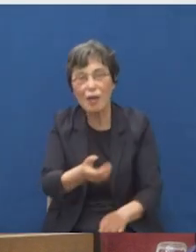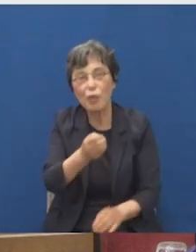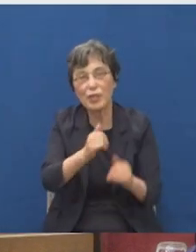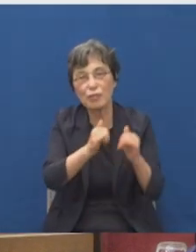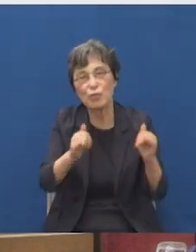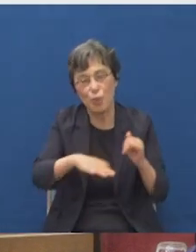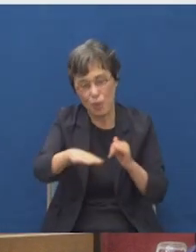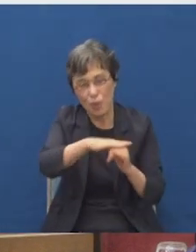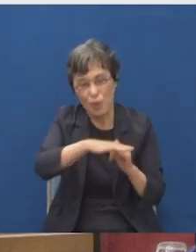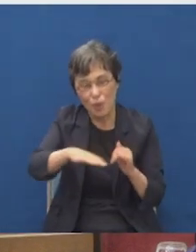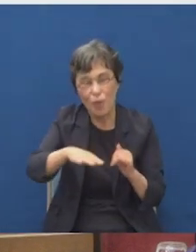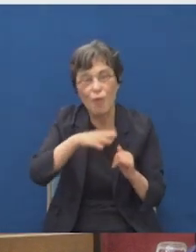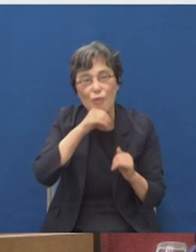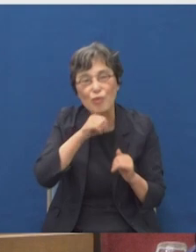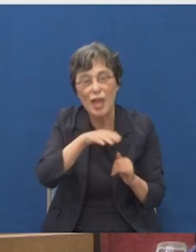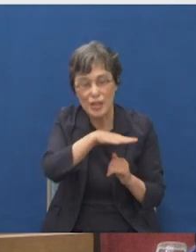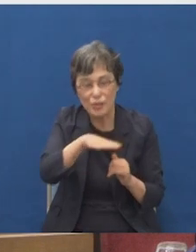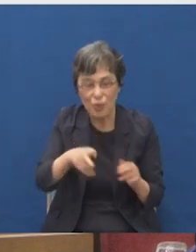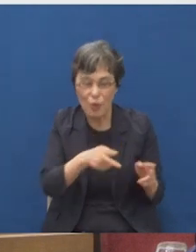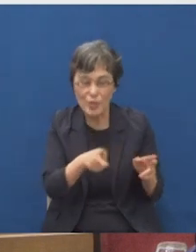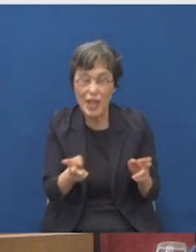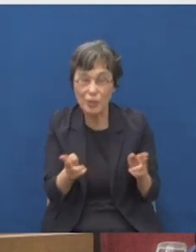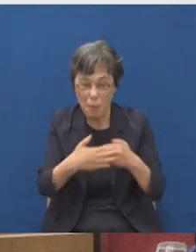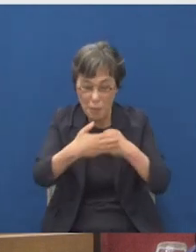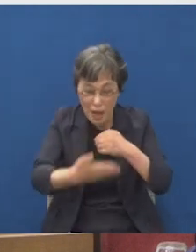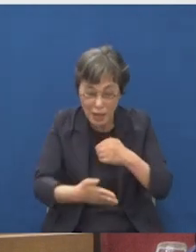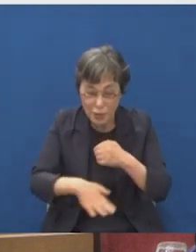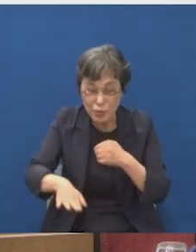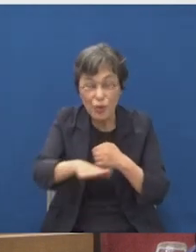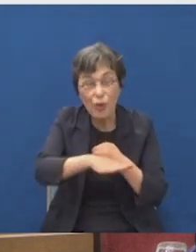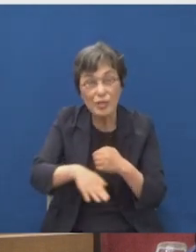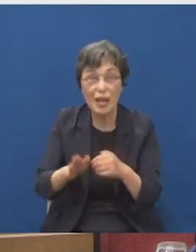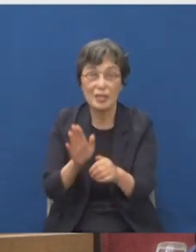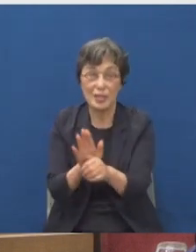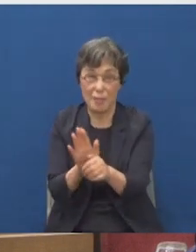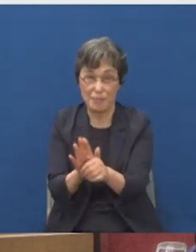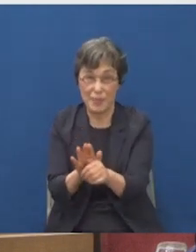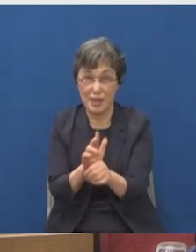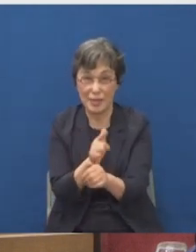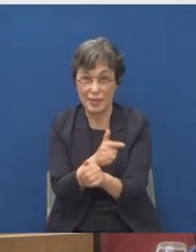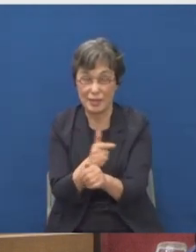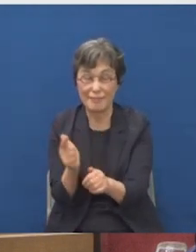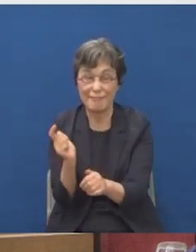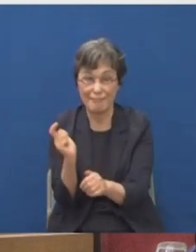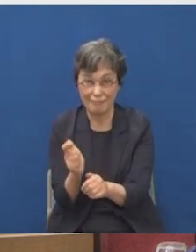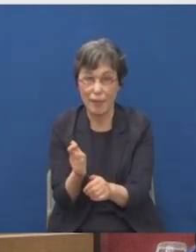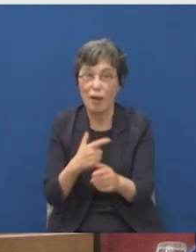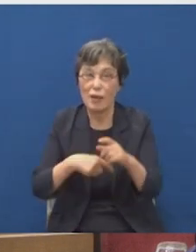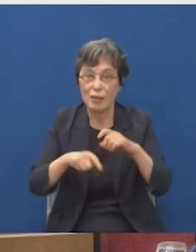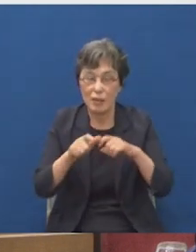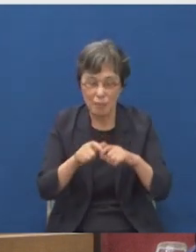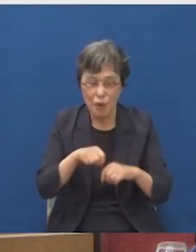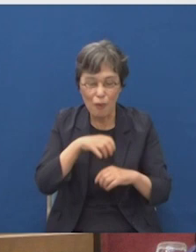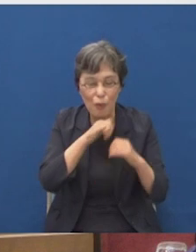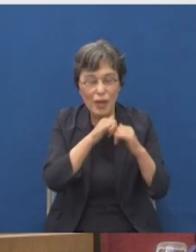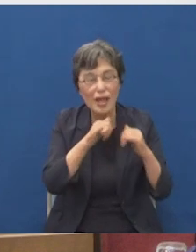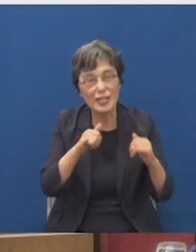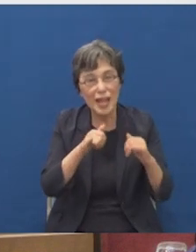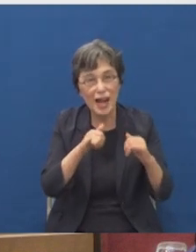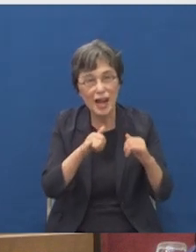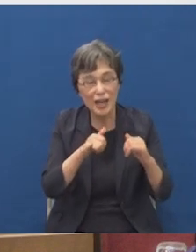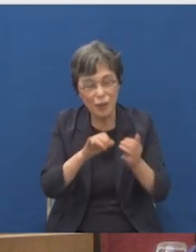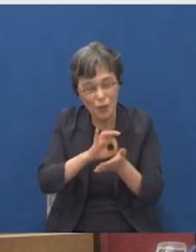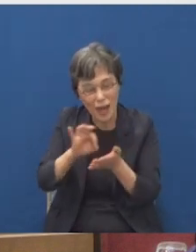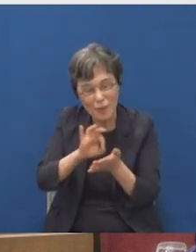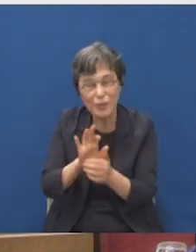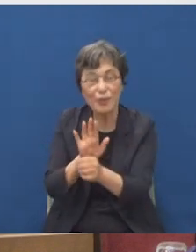帯や、世代の制度の狭間にある世帯に対する支援体制の強化、さらには高齢の方の買い物支援